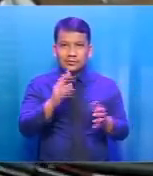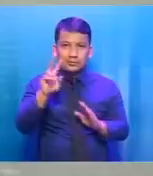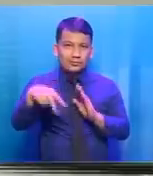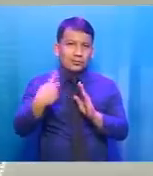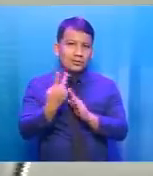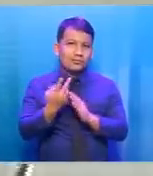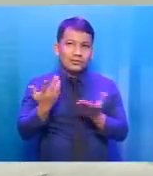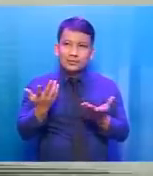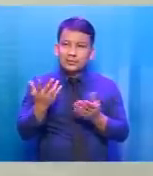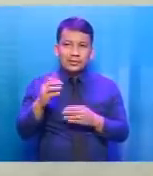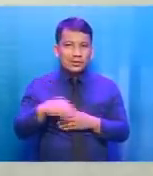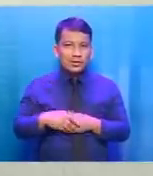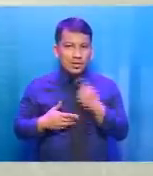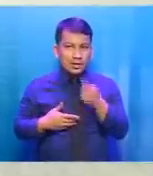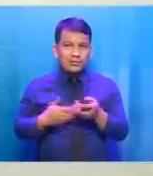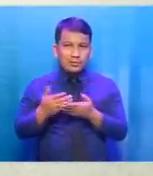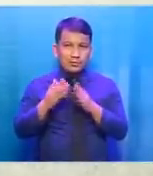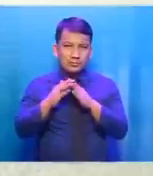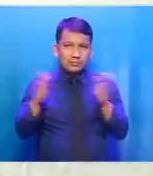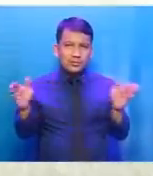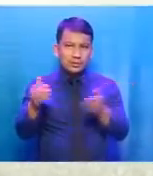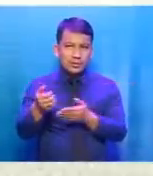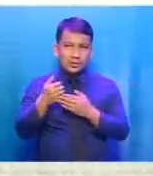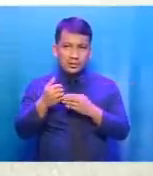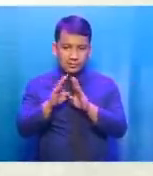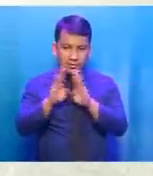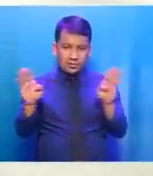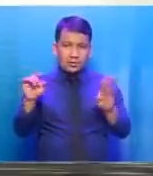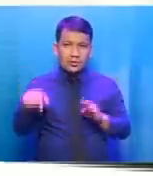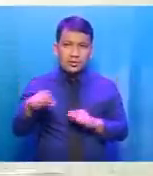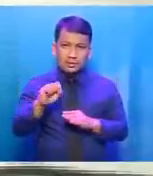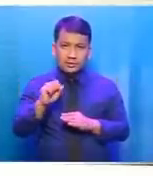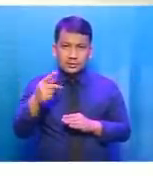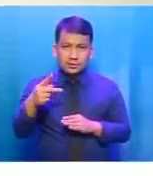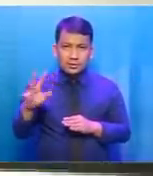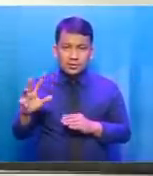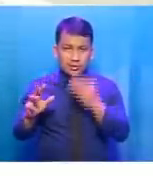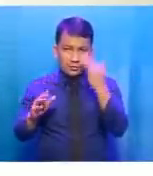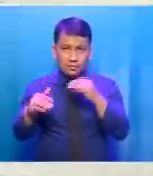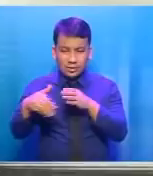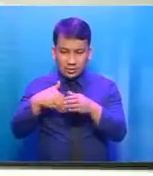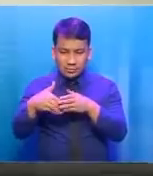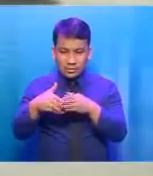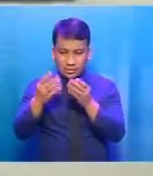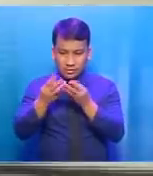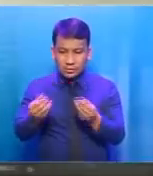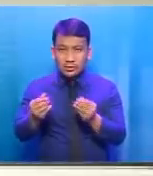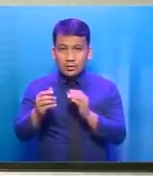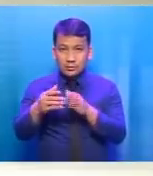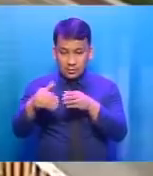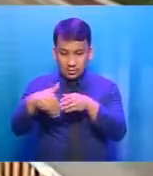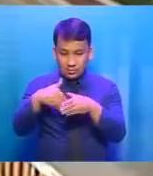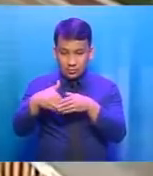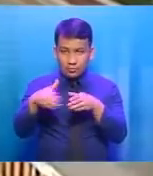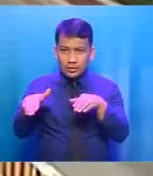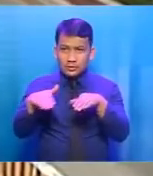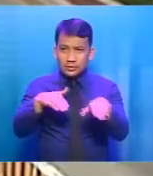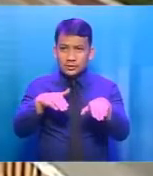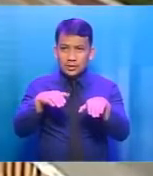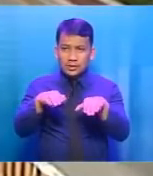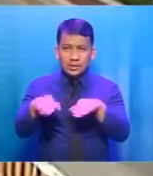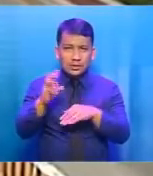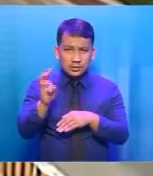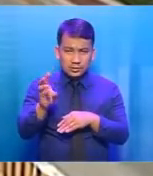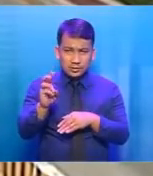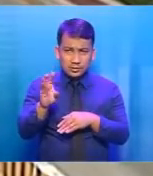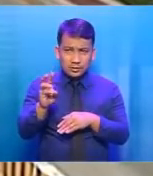2 hours. Malaking tulong din daw ang pagbubukas ng Skyway Stage 3 para maibsan ang traffic sa EDSA. Ang takbong